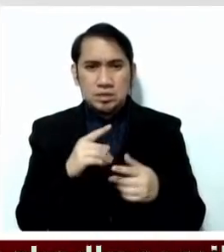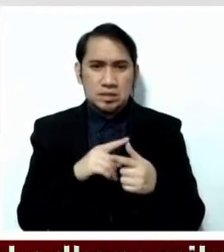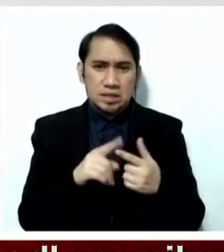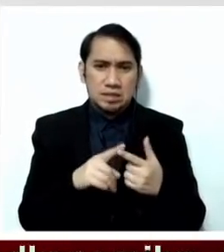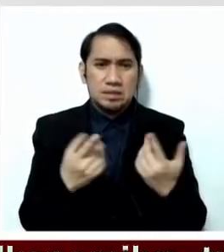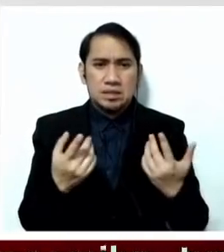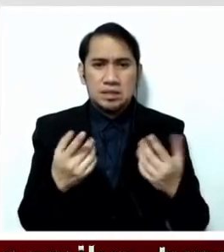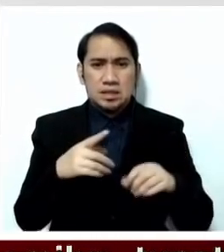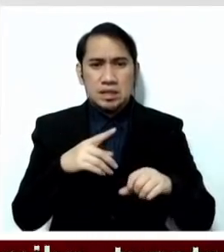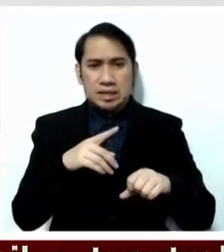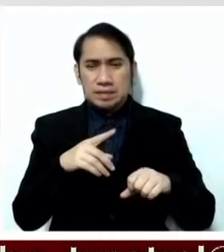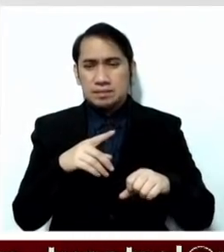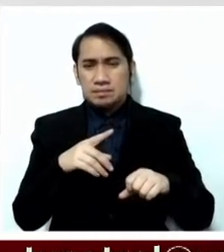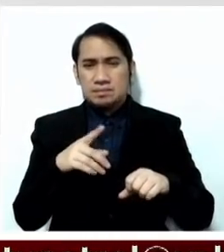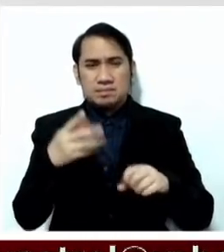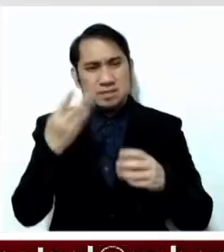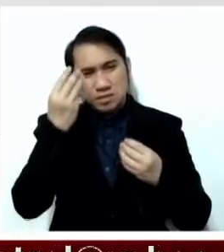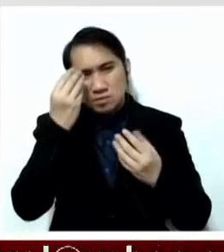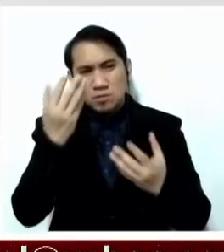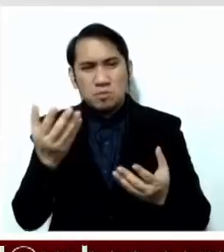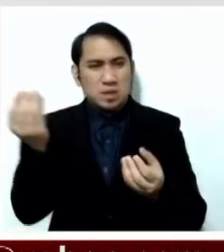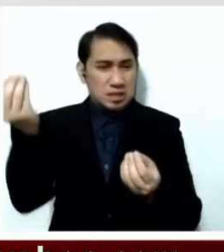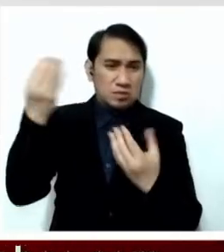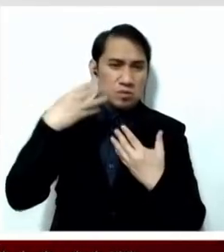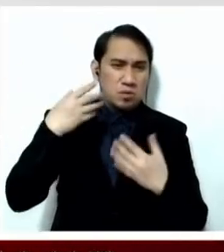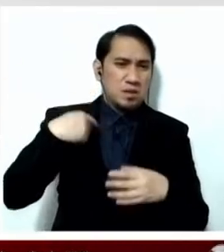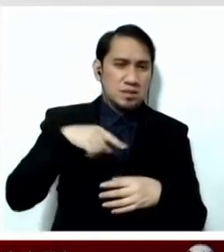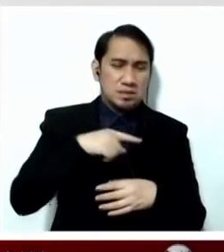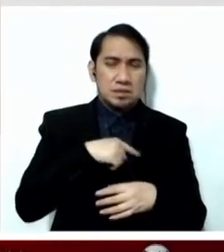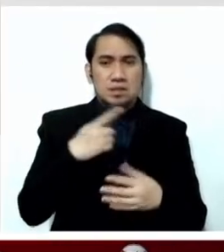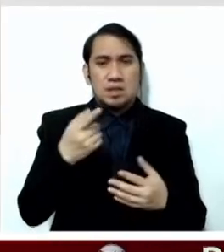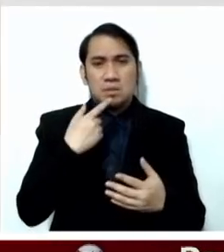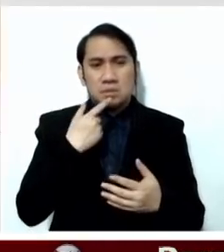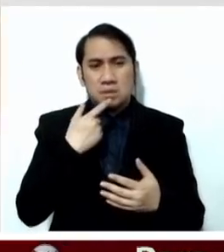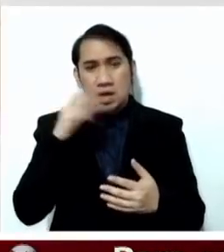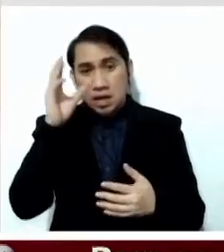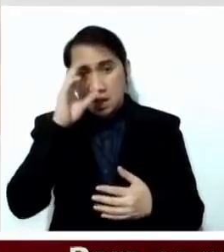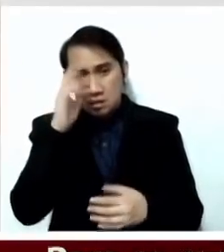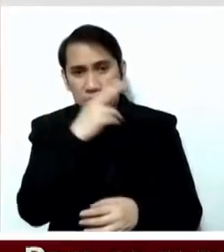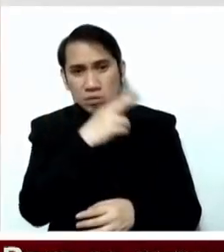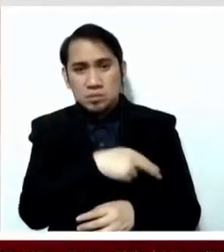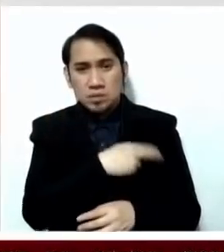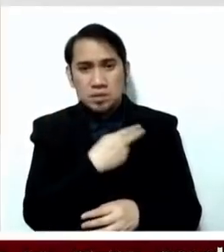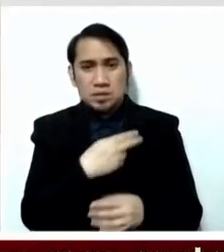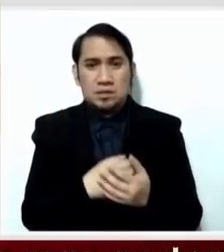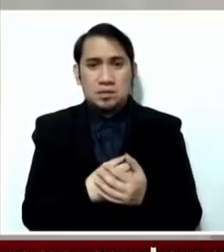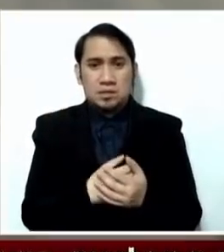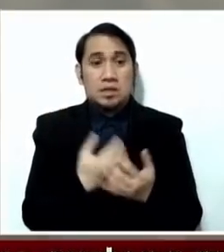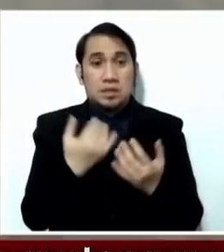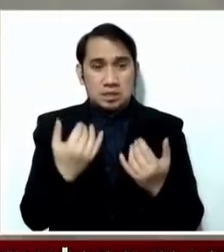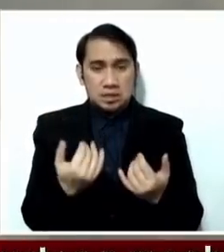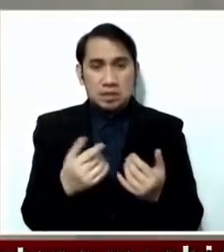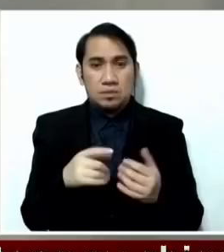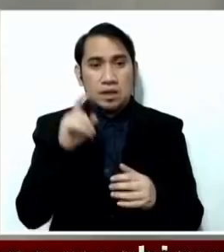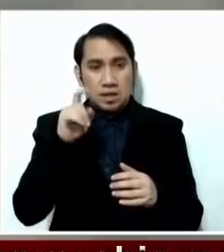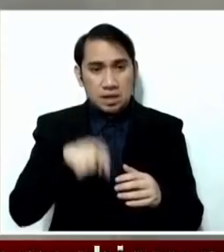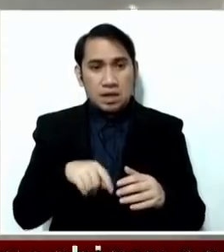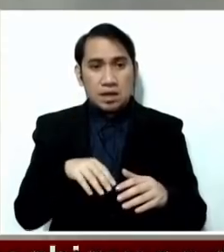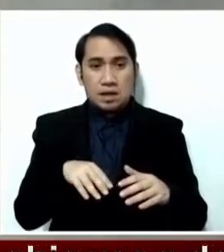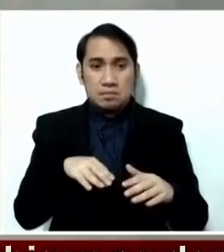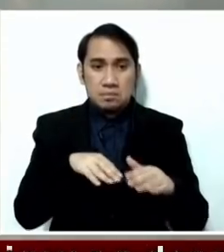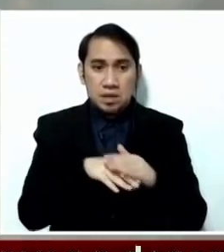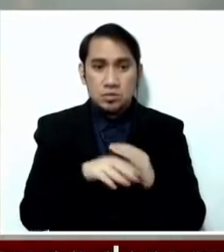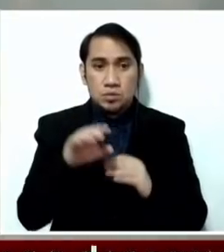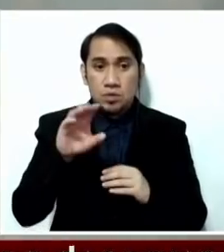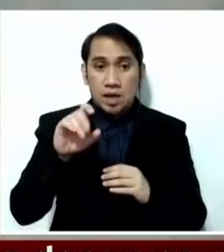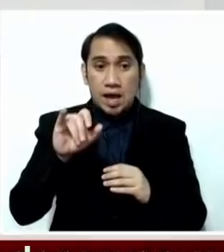she asked us na, nasabi niya, hanapan na namin siya ng hospital. Kinailangang ma-intubate at ipasok sa ICU